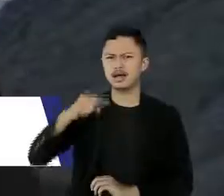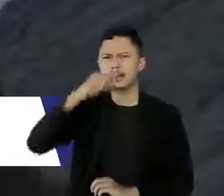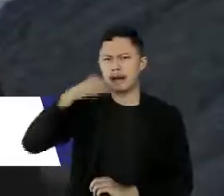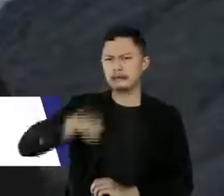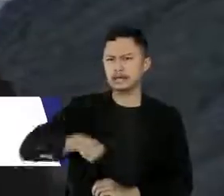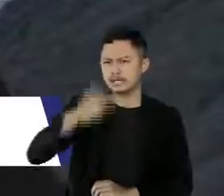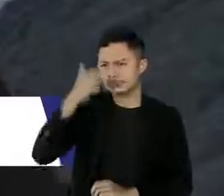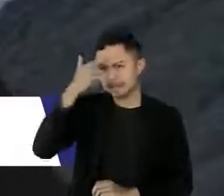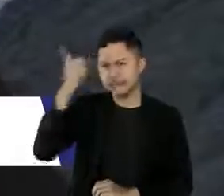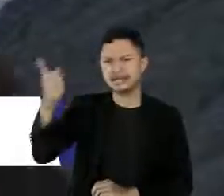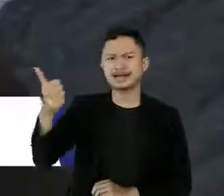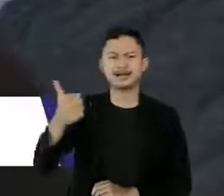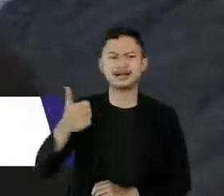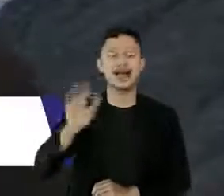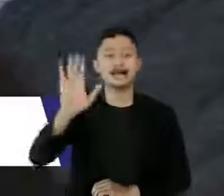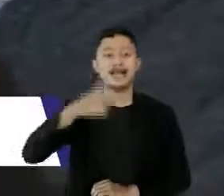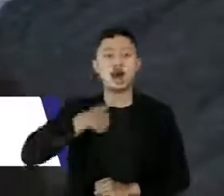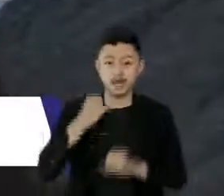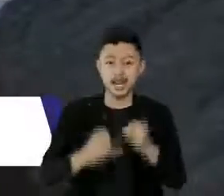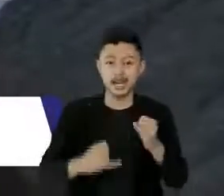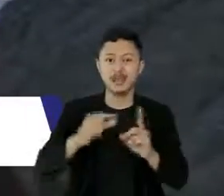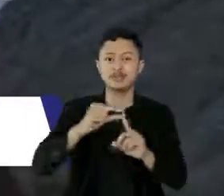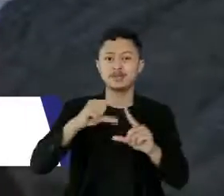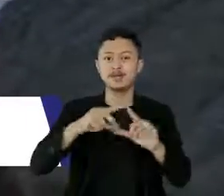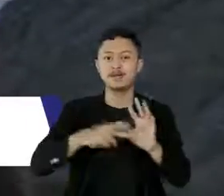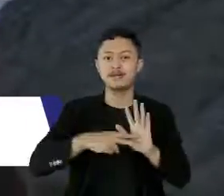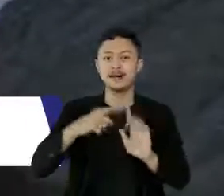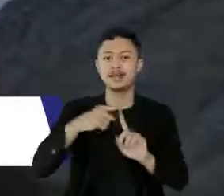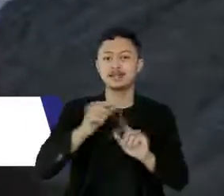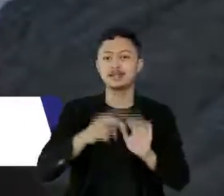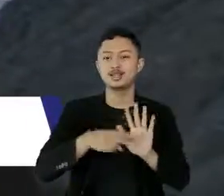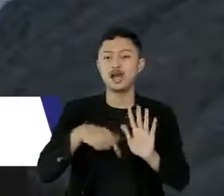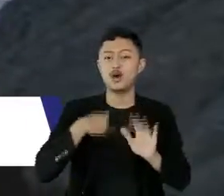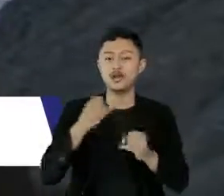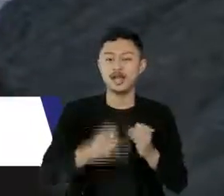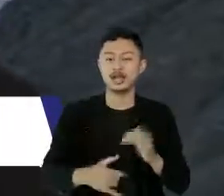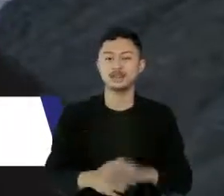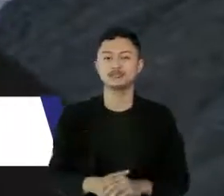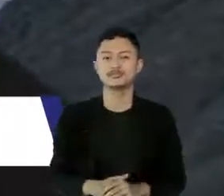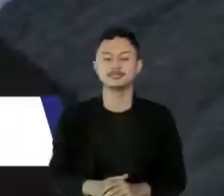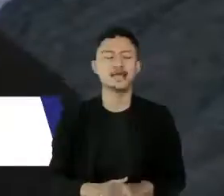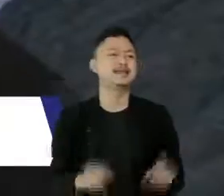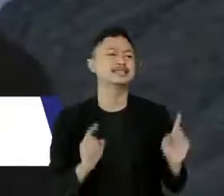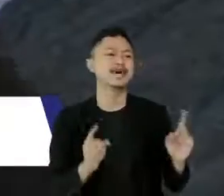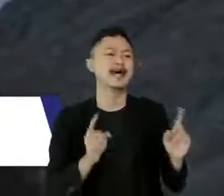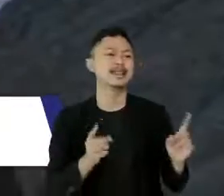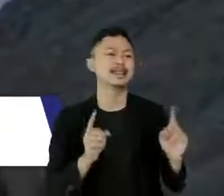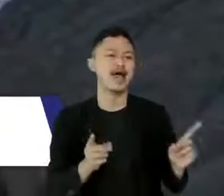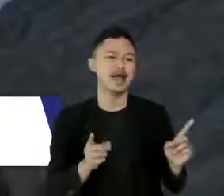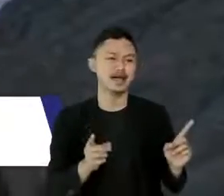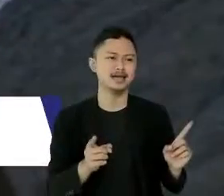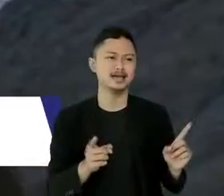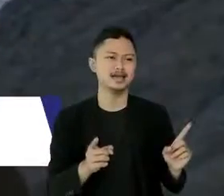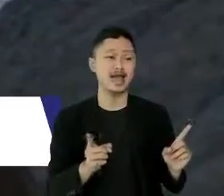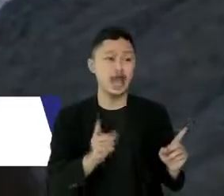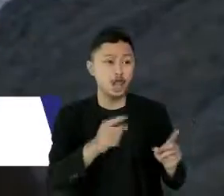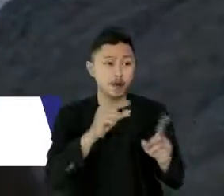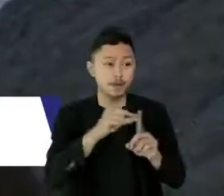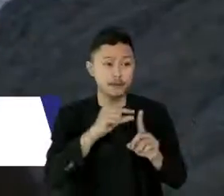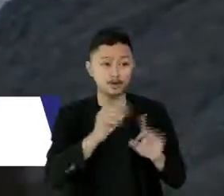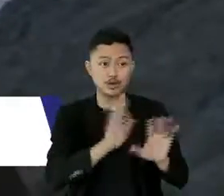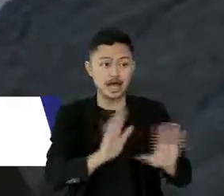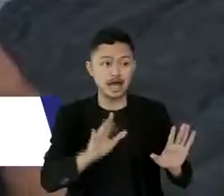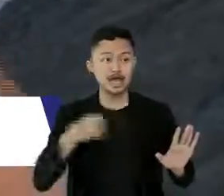jagoan, mohon maaf. Nanti Ren cari dulu, kalau terakhir aja boleh ya, Mas Menteri, Pak Haryadi. Harus ada Mbak Ria, itu kalau enggak tuh nanti kita disingkir